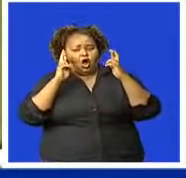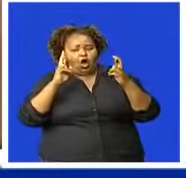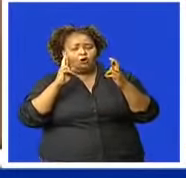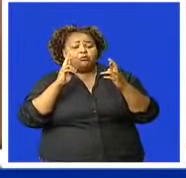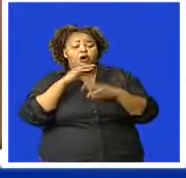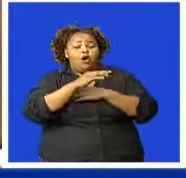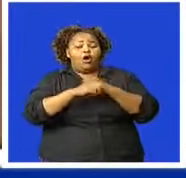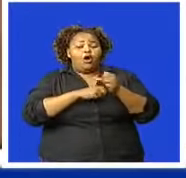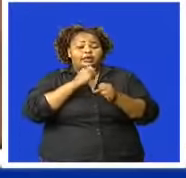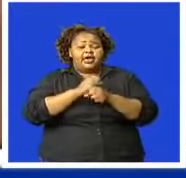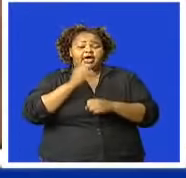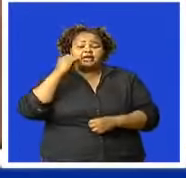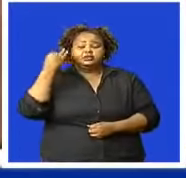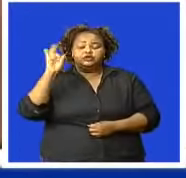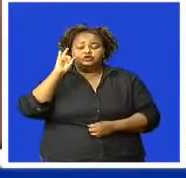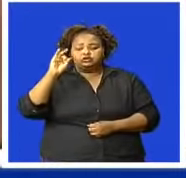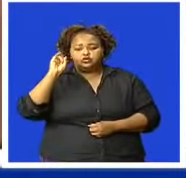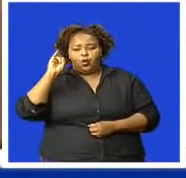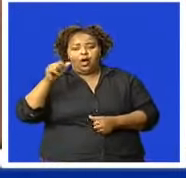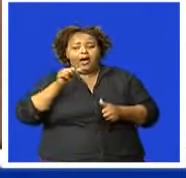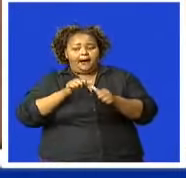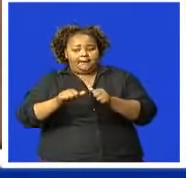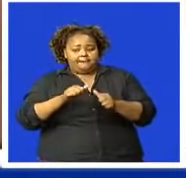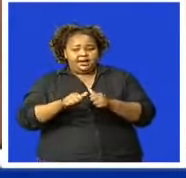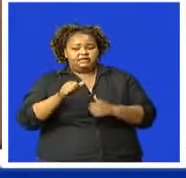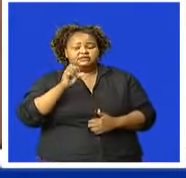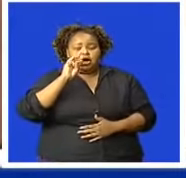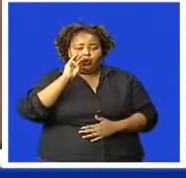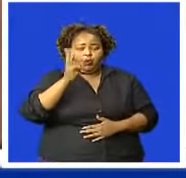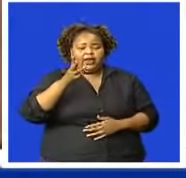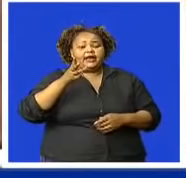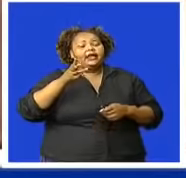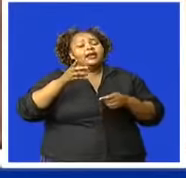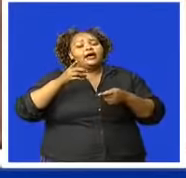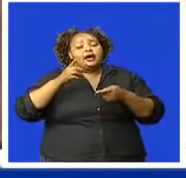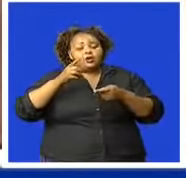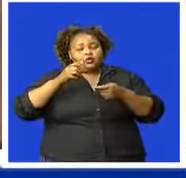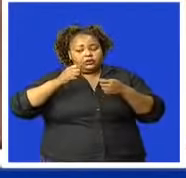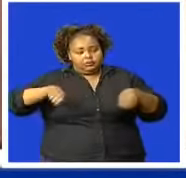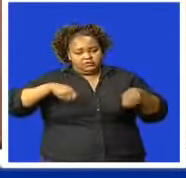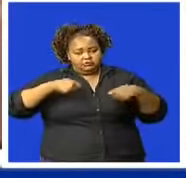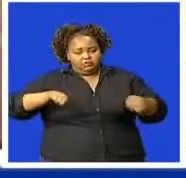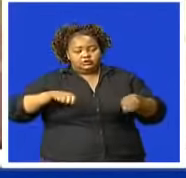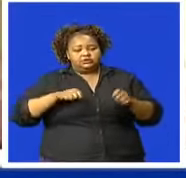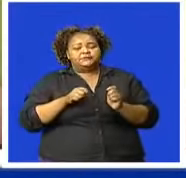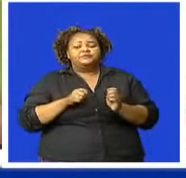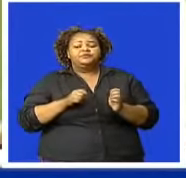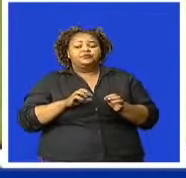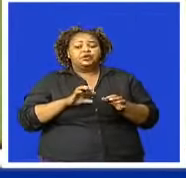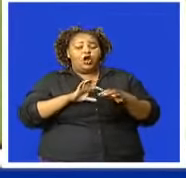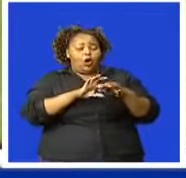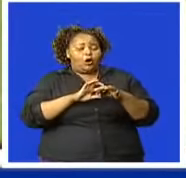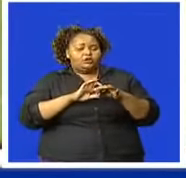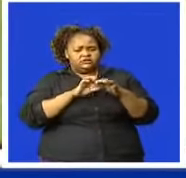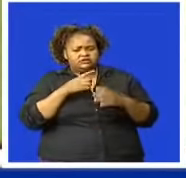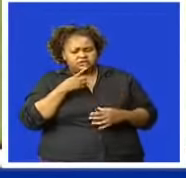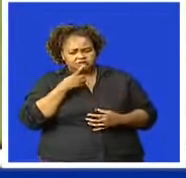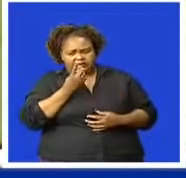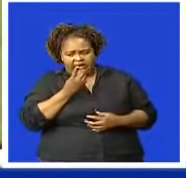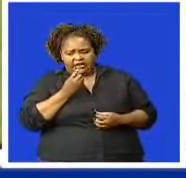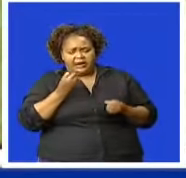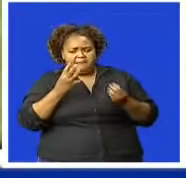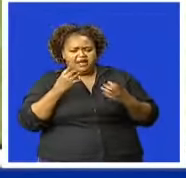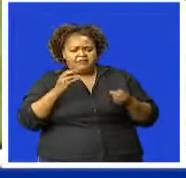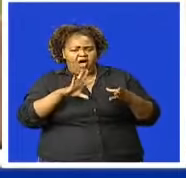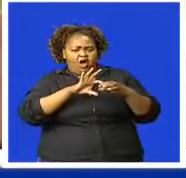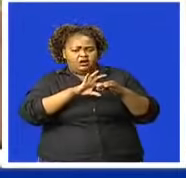wa 2021 utawuba ngcono kutemidlalo. Tenhlangano ithi tinhlangano letiningi atikakhoni